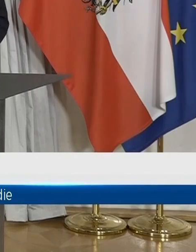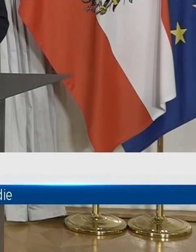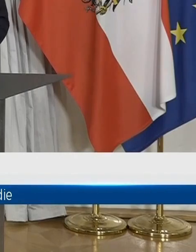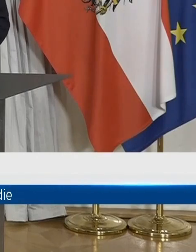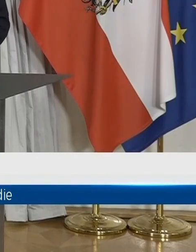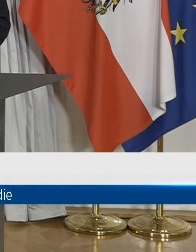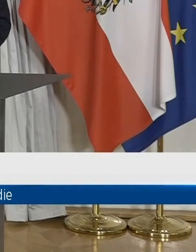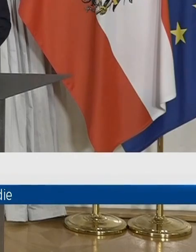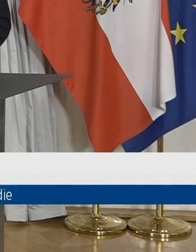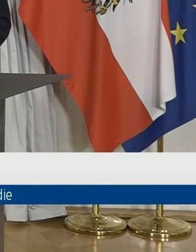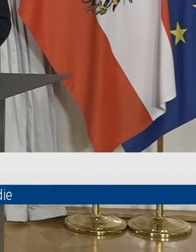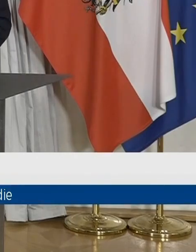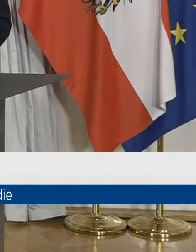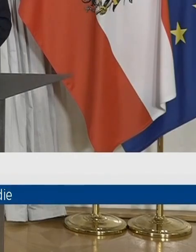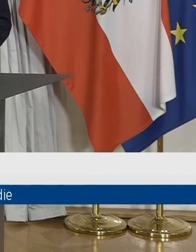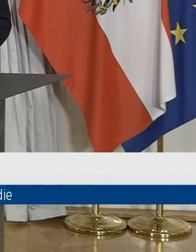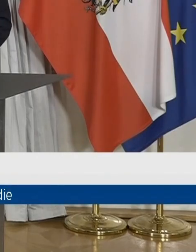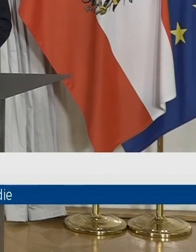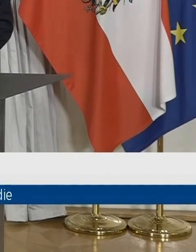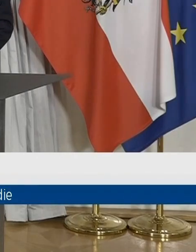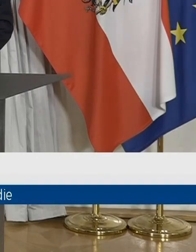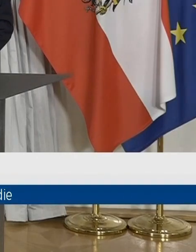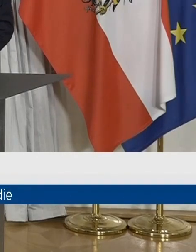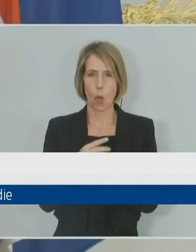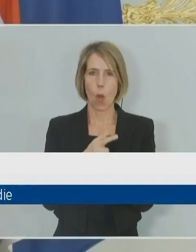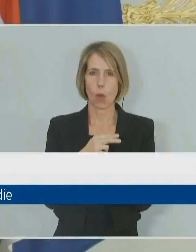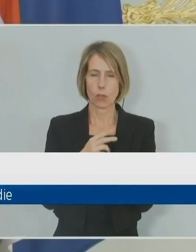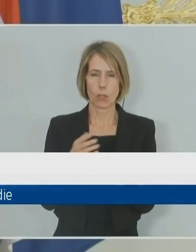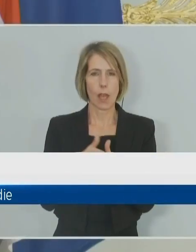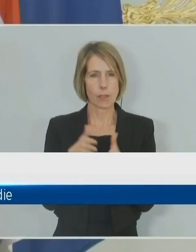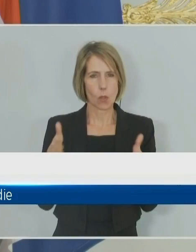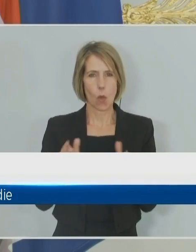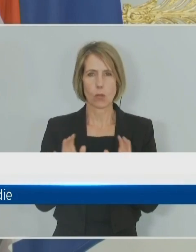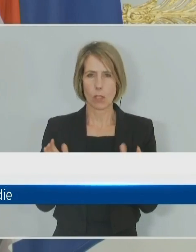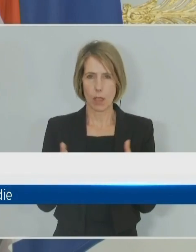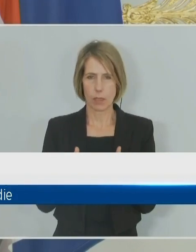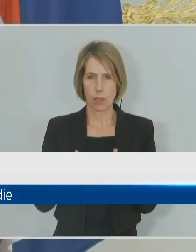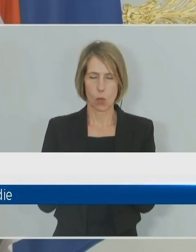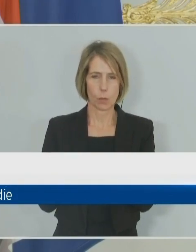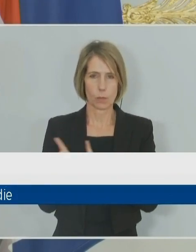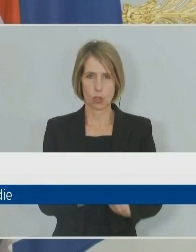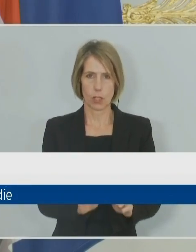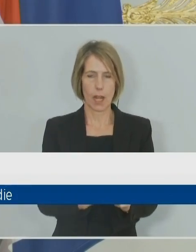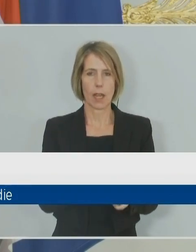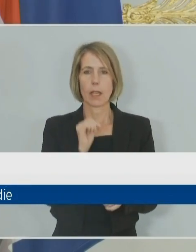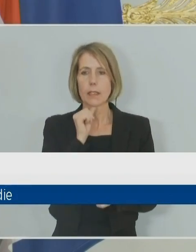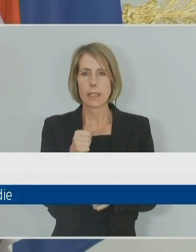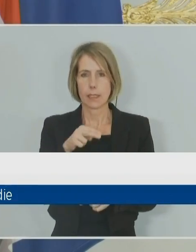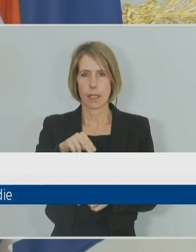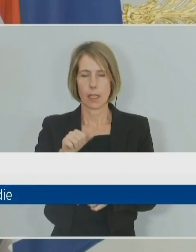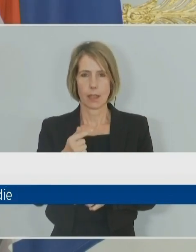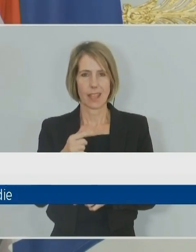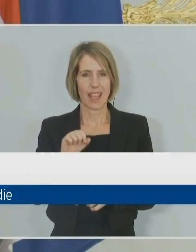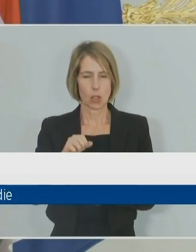trupave për siguri më të madhe dhe dhe do të jemi të gatshëm që të ofrojmë